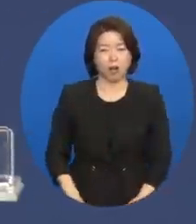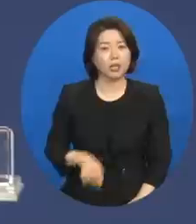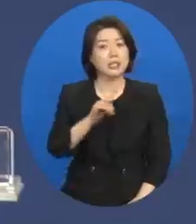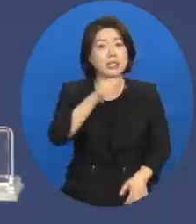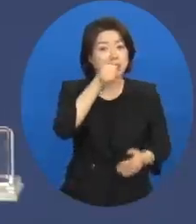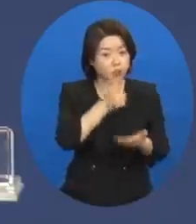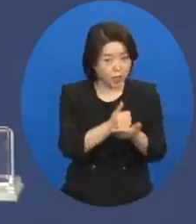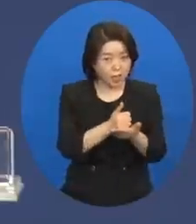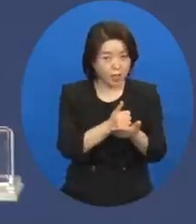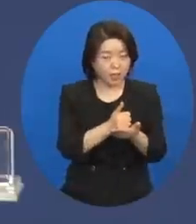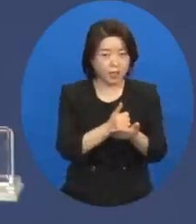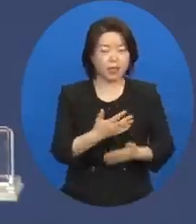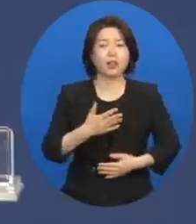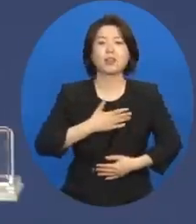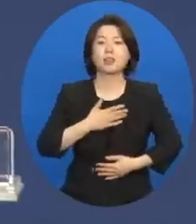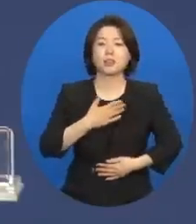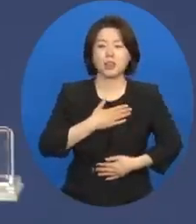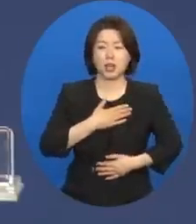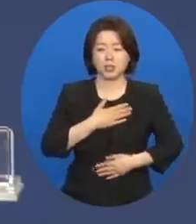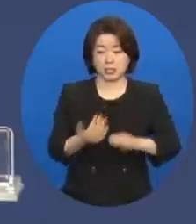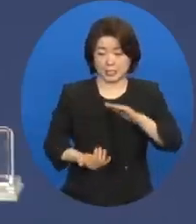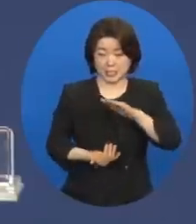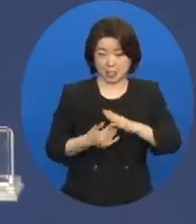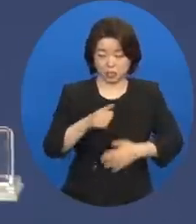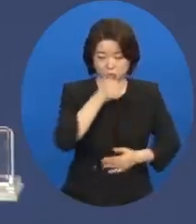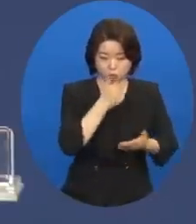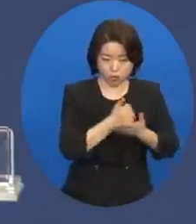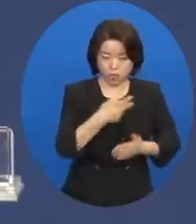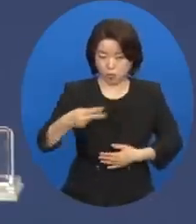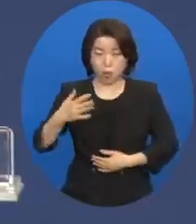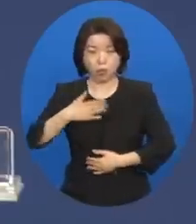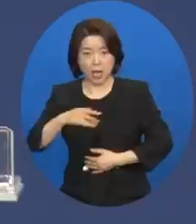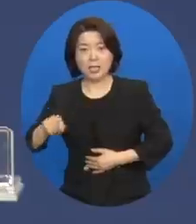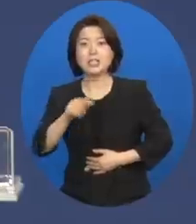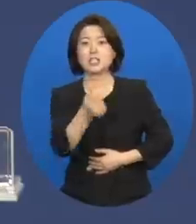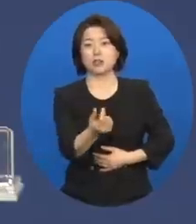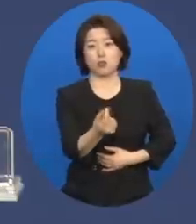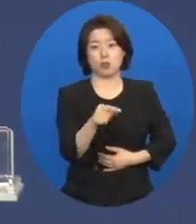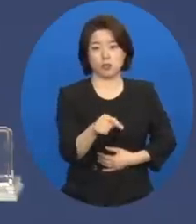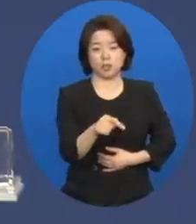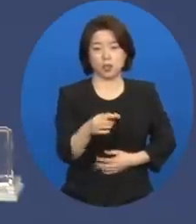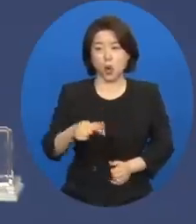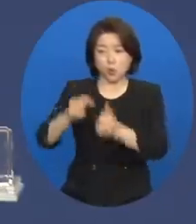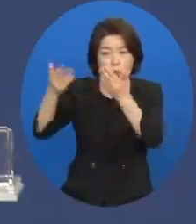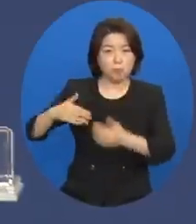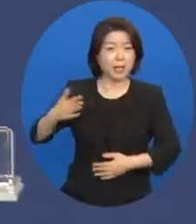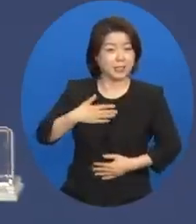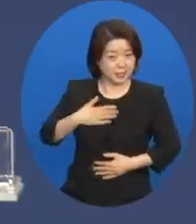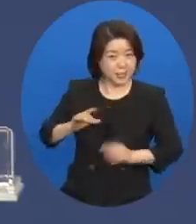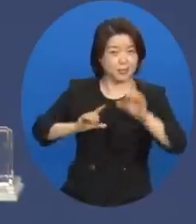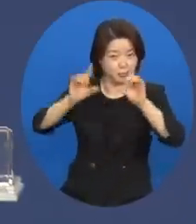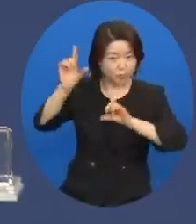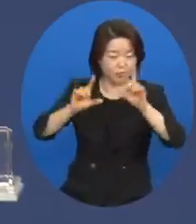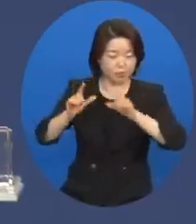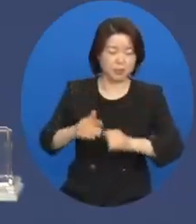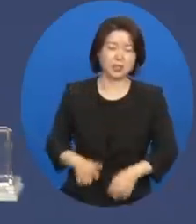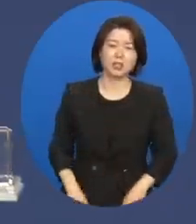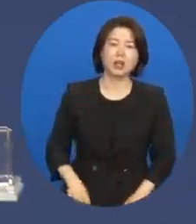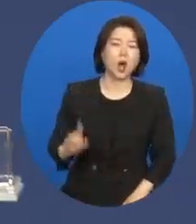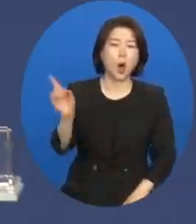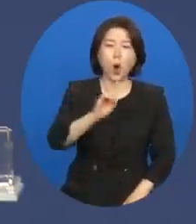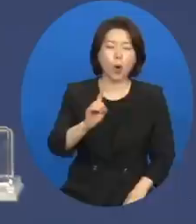죄가 나를 이루고 있는 죄곤 나요 나고 죄였던 우리 구원받아야 될 우리의 실체가